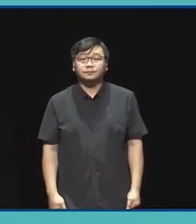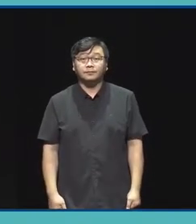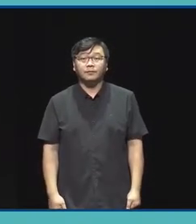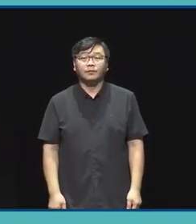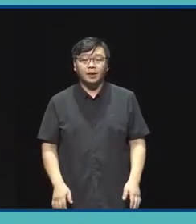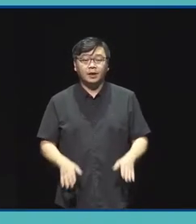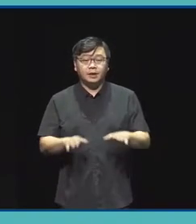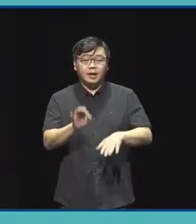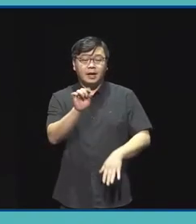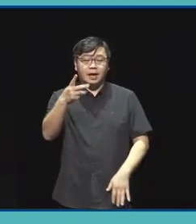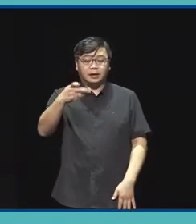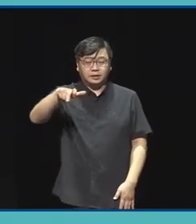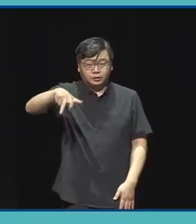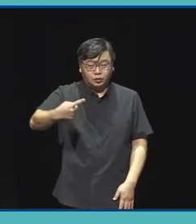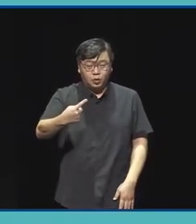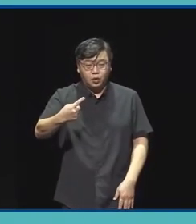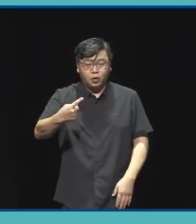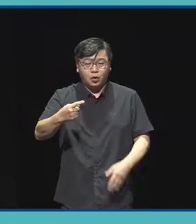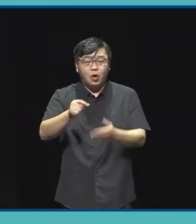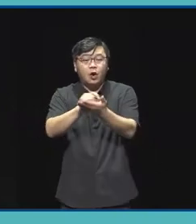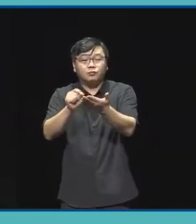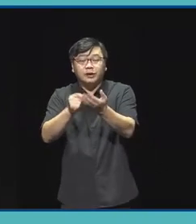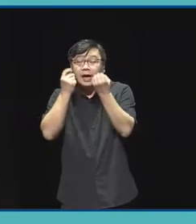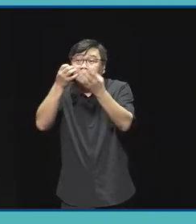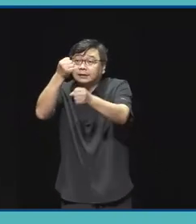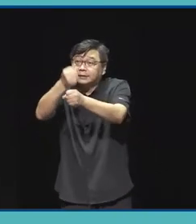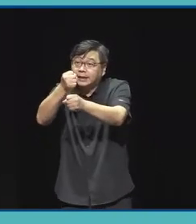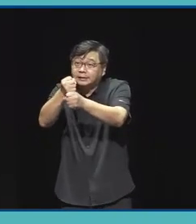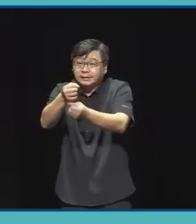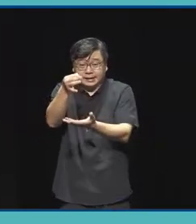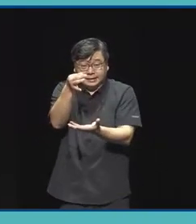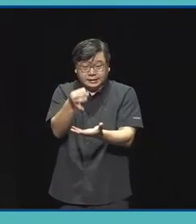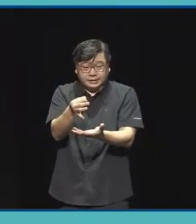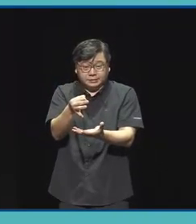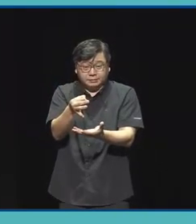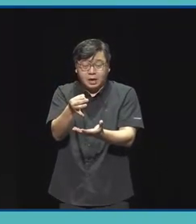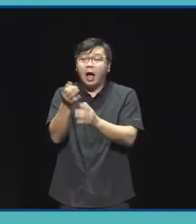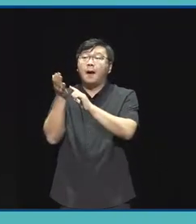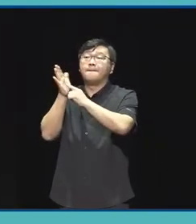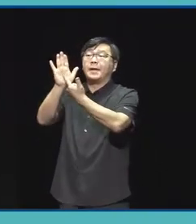네, 다음은 이제 아르코 문학 창작 기금 발표 지원 사업입니다.